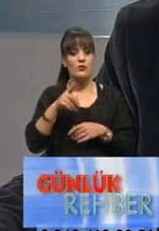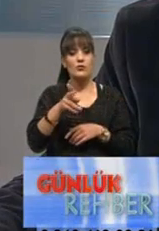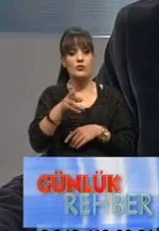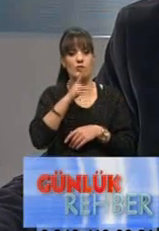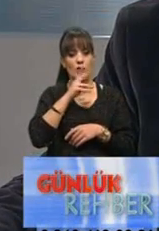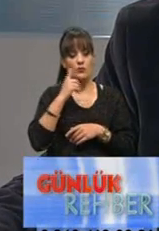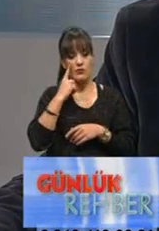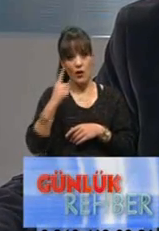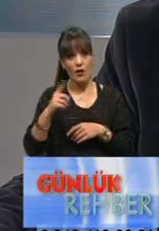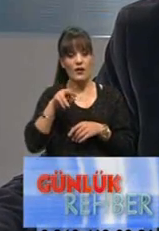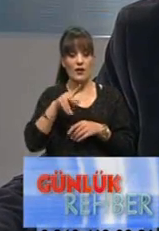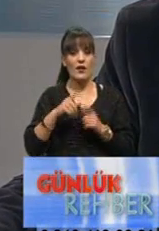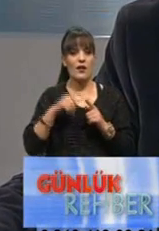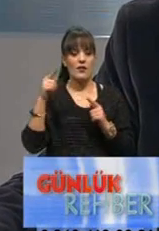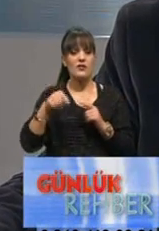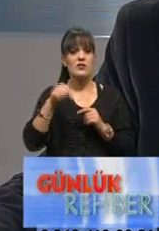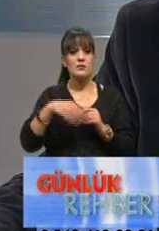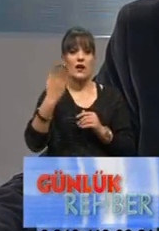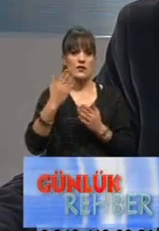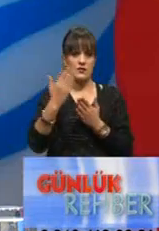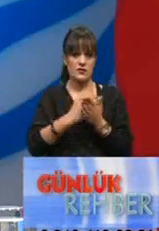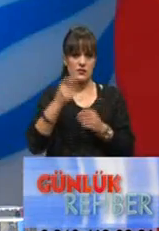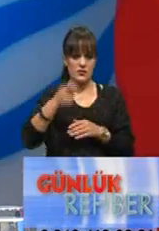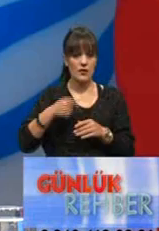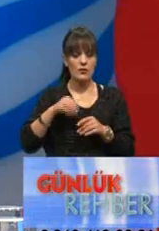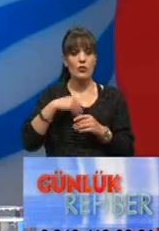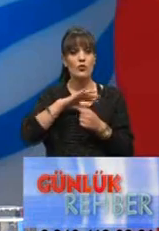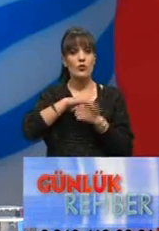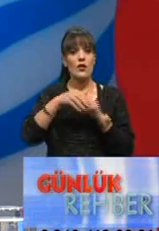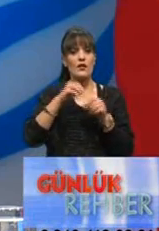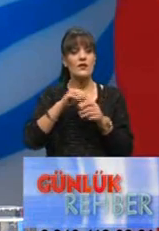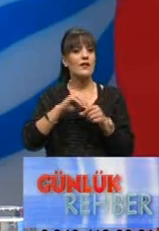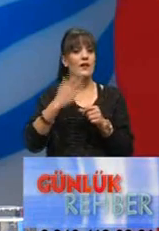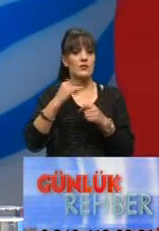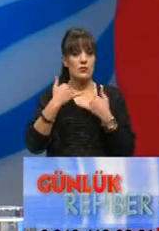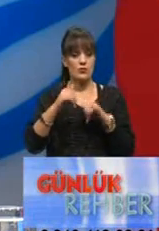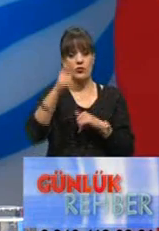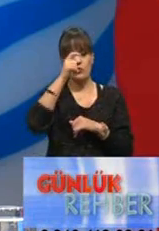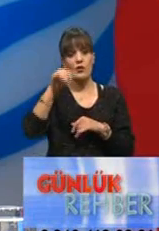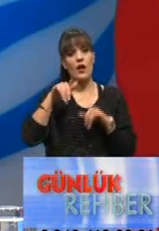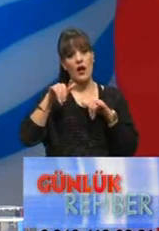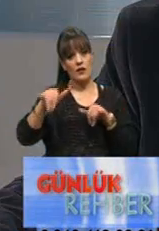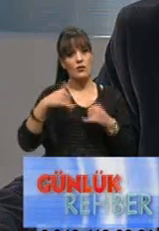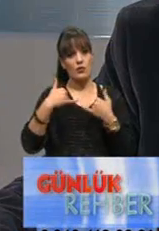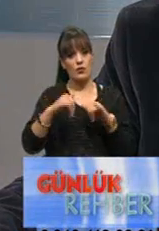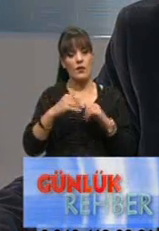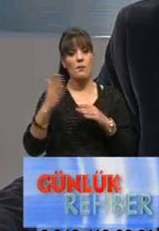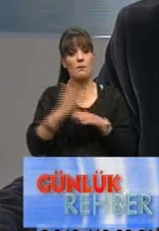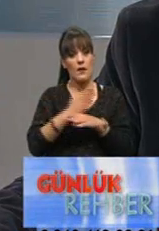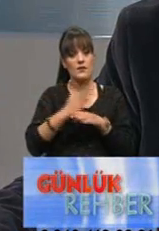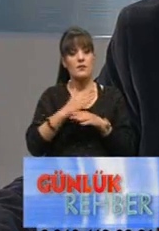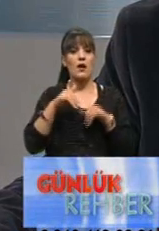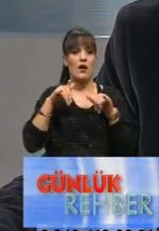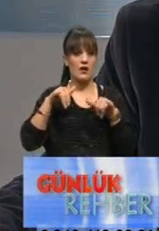son şekline kadar getirmiş. Şimdi artık getirmiş. Standart değil mi? Ölçüler, artık her standart. Şey. Dünyada hı-hı. nasıl oynanıyorsa Türkiye'de de aynı oynanıyor. Malzemeleri